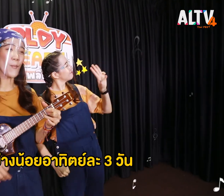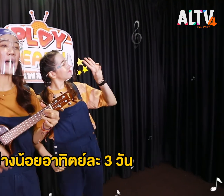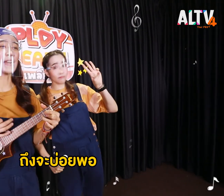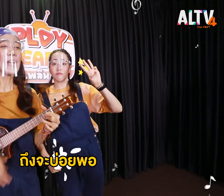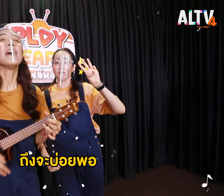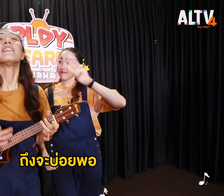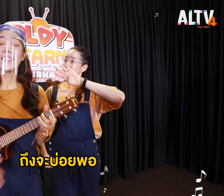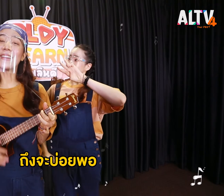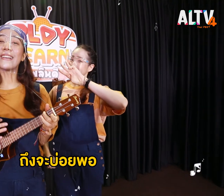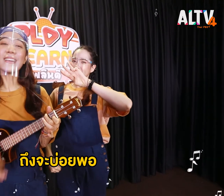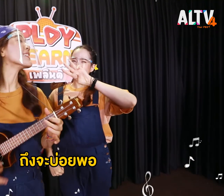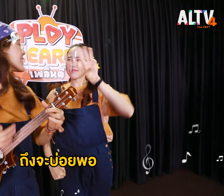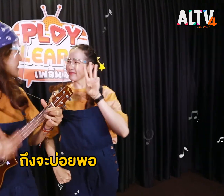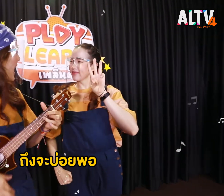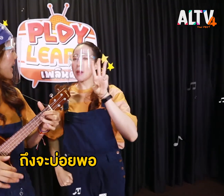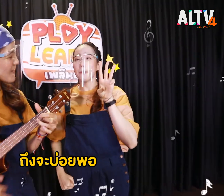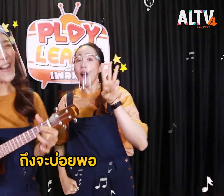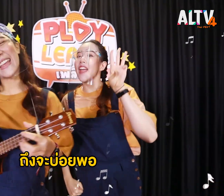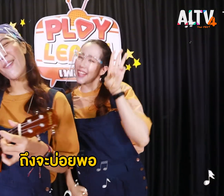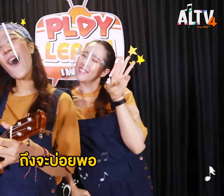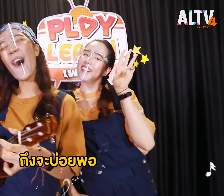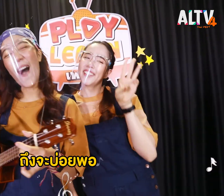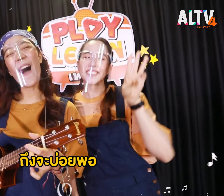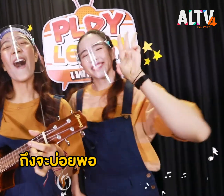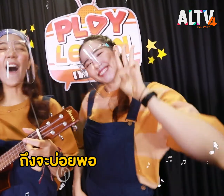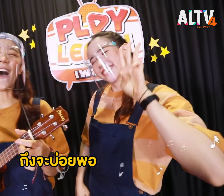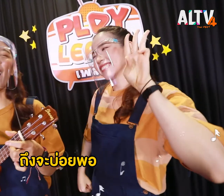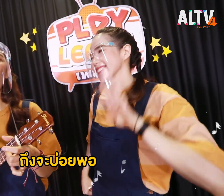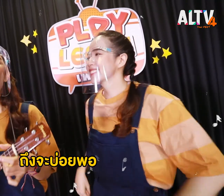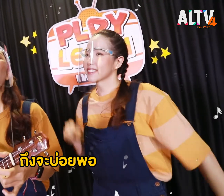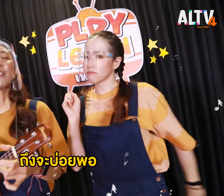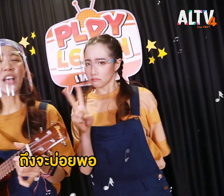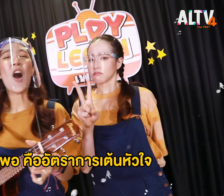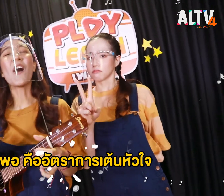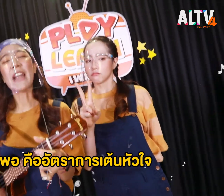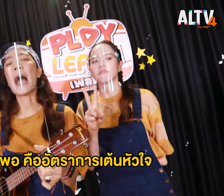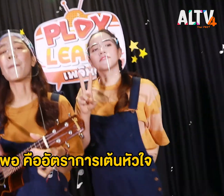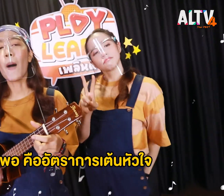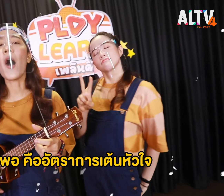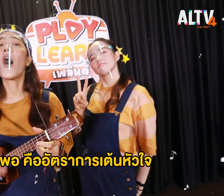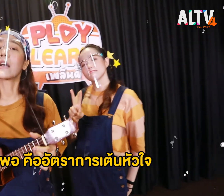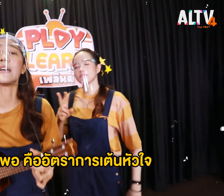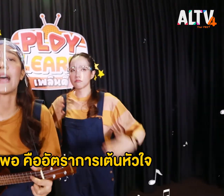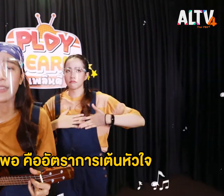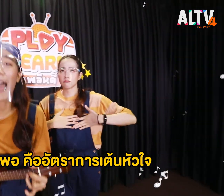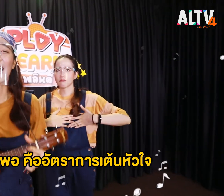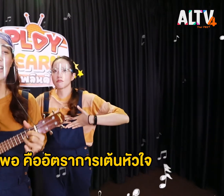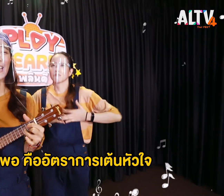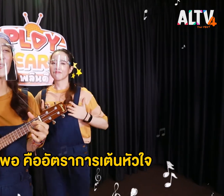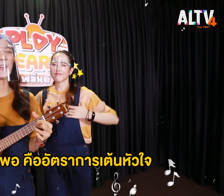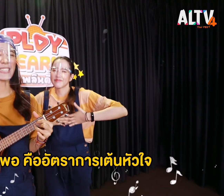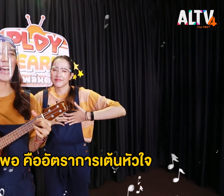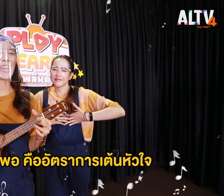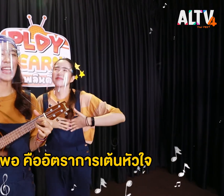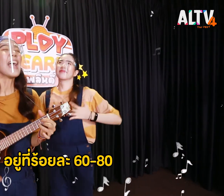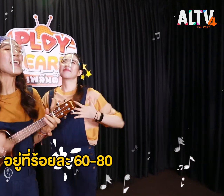3วันถึงจะบ่อยพอซ้อมหนักพอคืออัตราการเต้